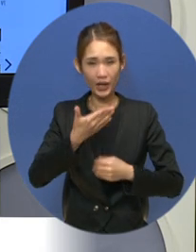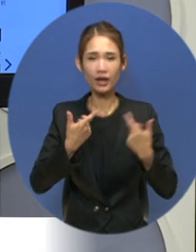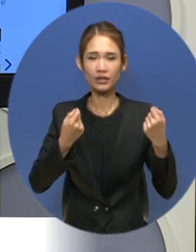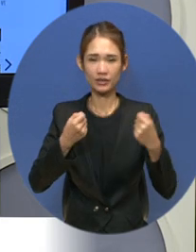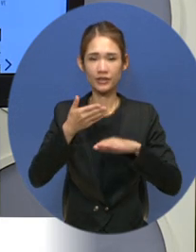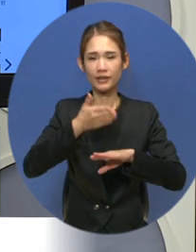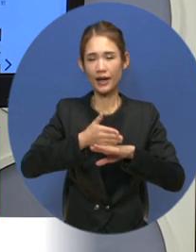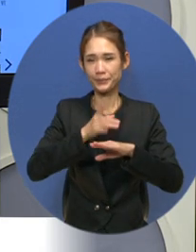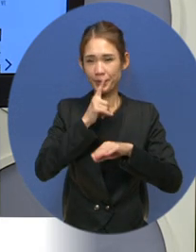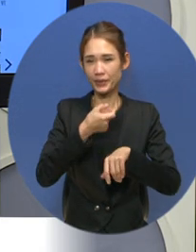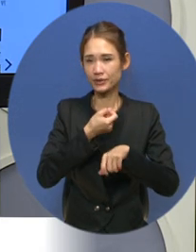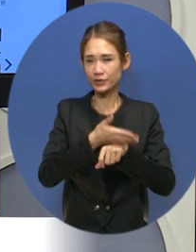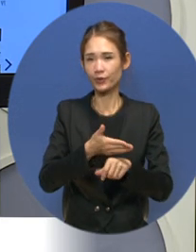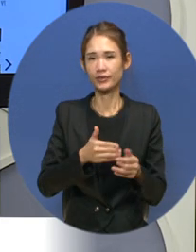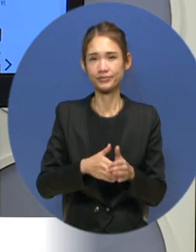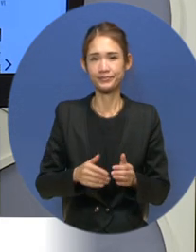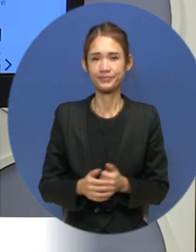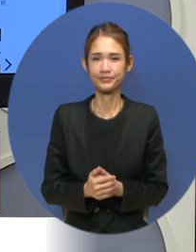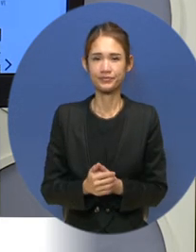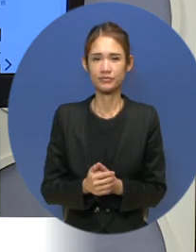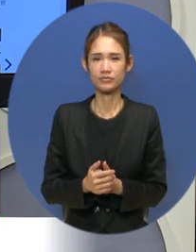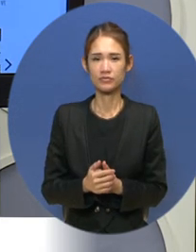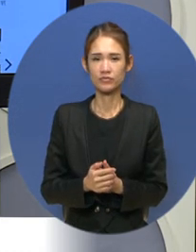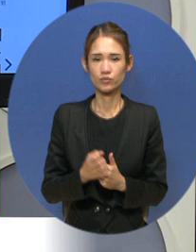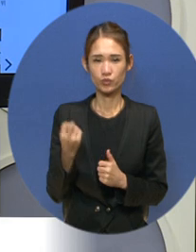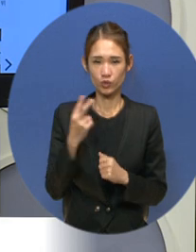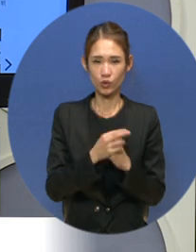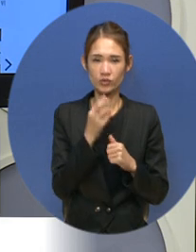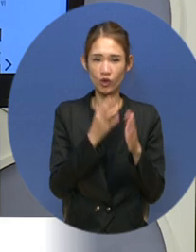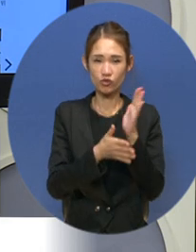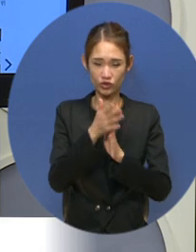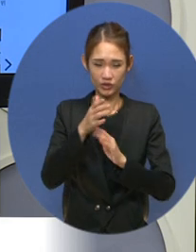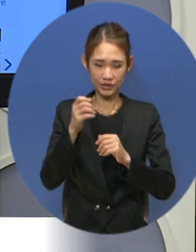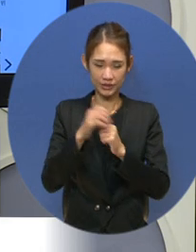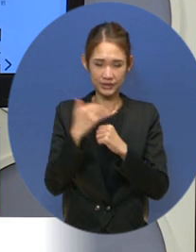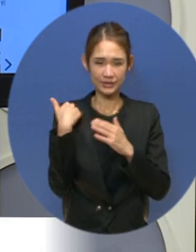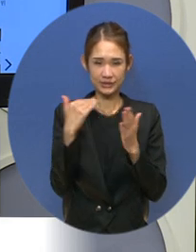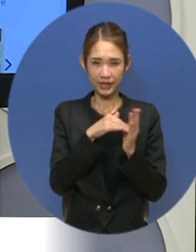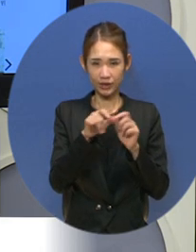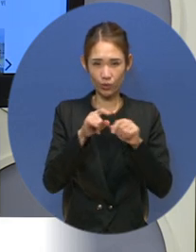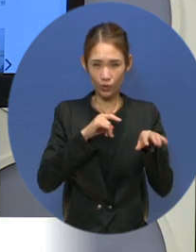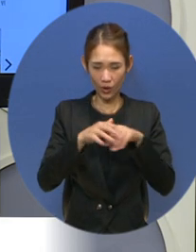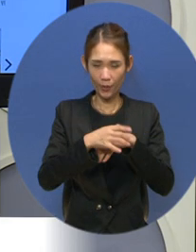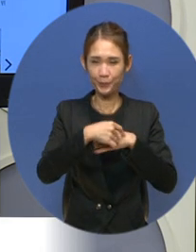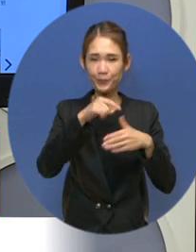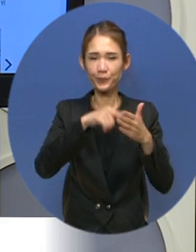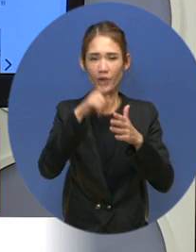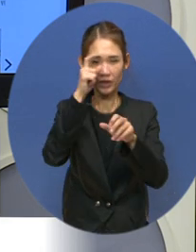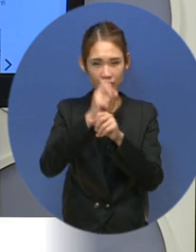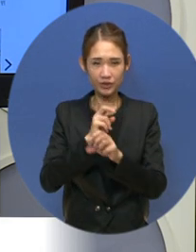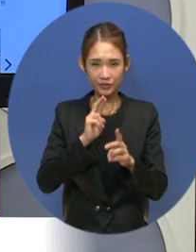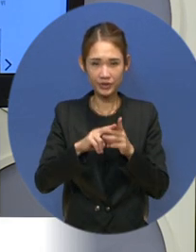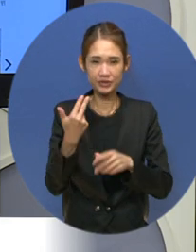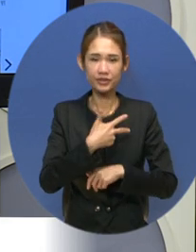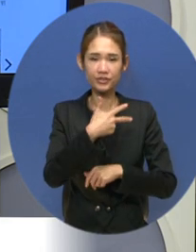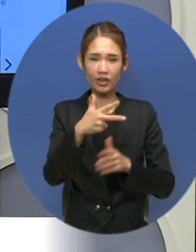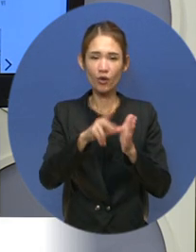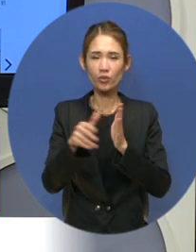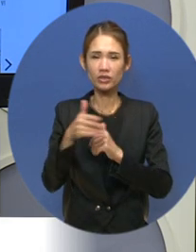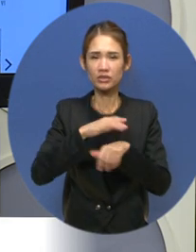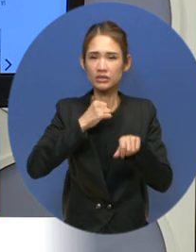감사 인사를 전했습니다 한편 서울시 재난 심리 회복 지원 센터는 지난 2007년부터